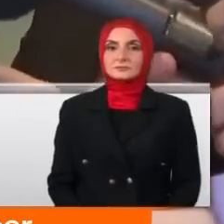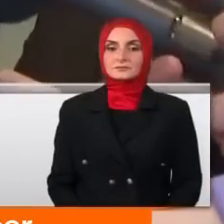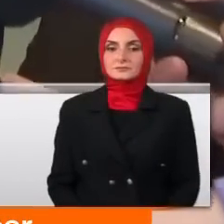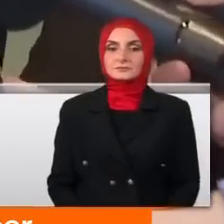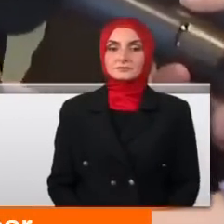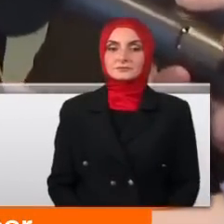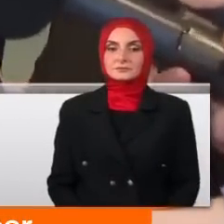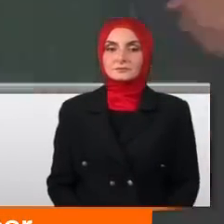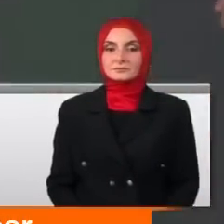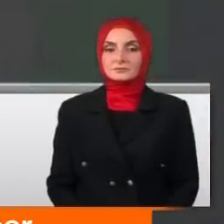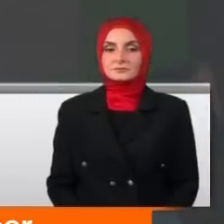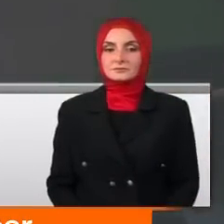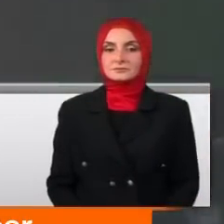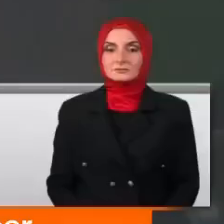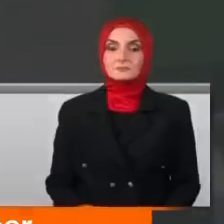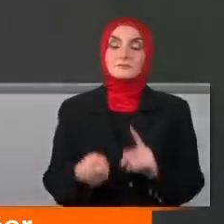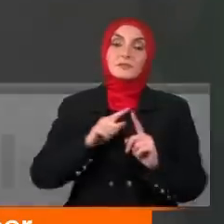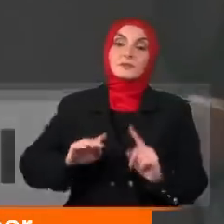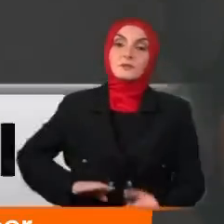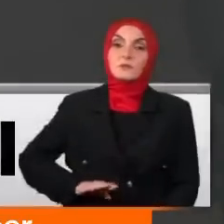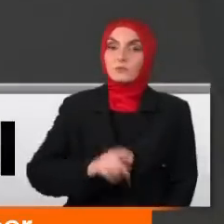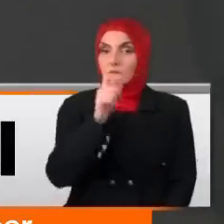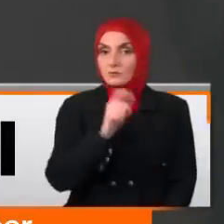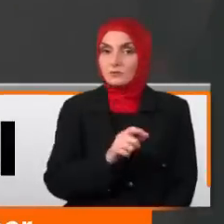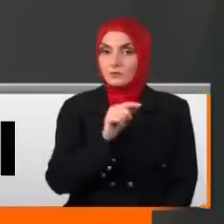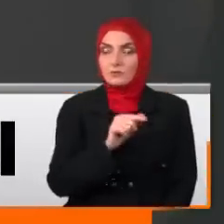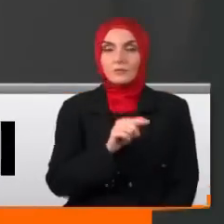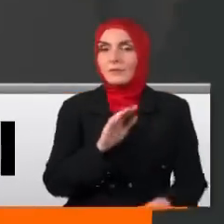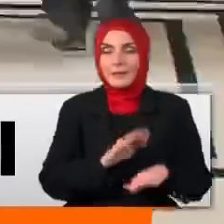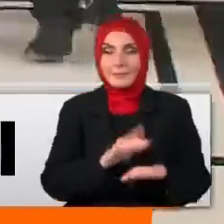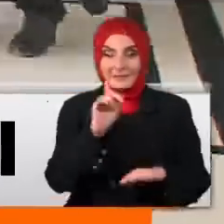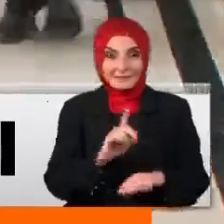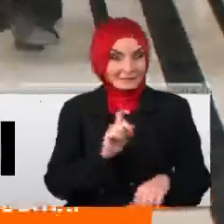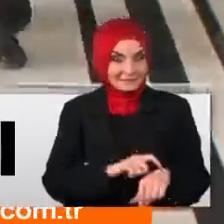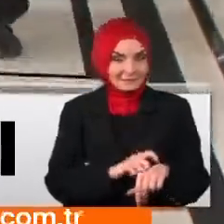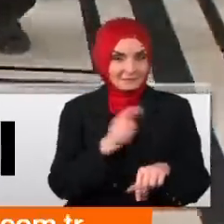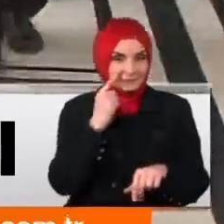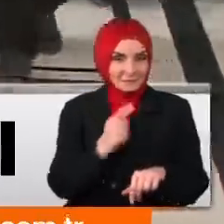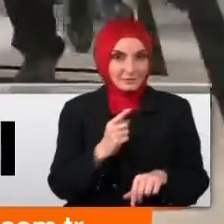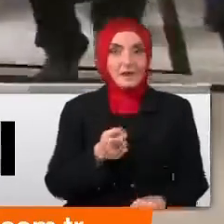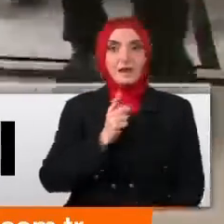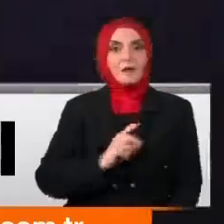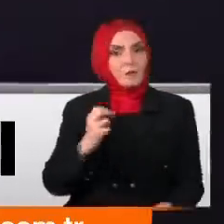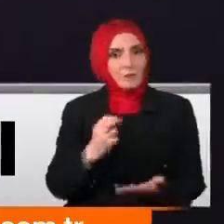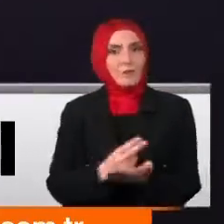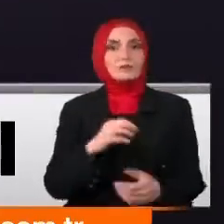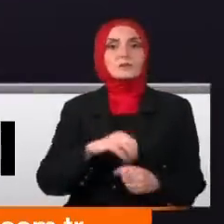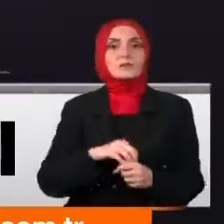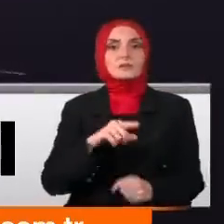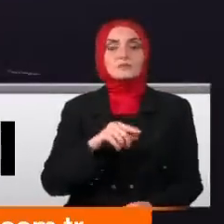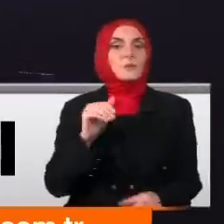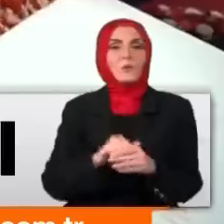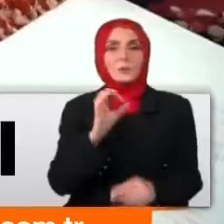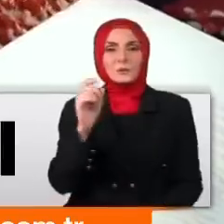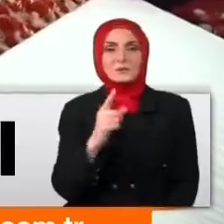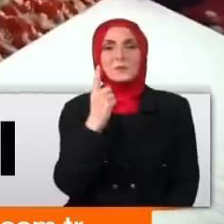birlikte olmaktan yanayız Kılıçdaroğlu bu taktiği ilk uyguladığında adaylığa onay vermeleri için oyları yüzde biri bile bulmayan